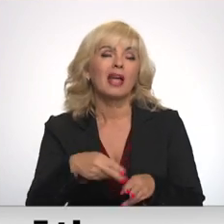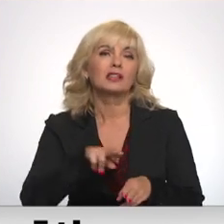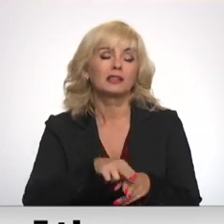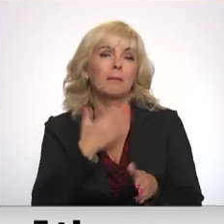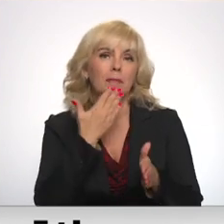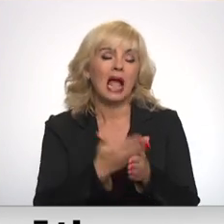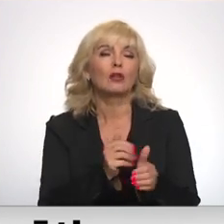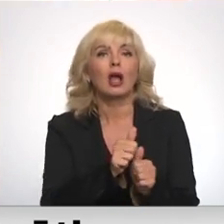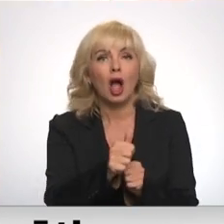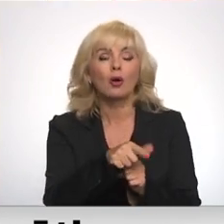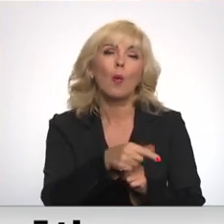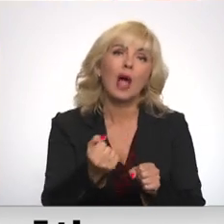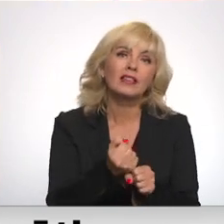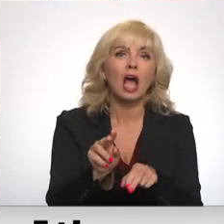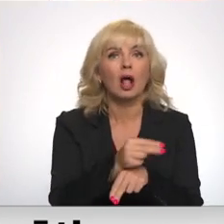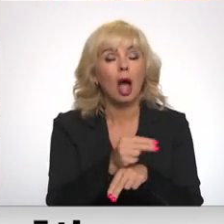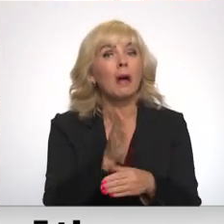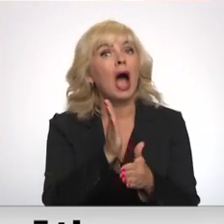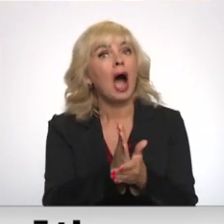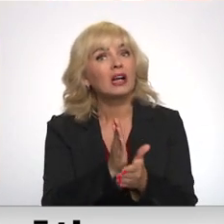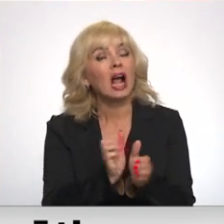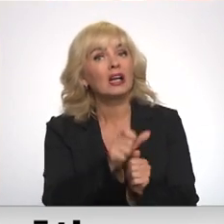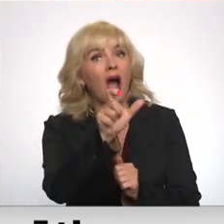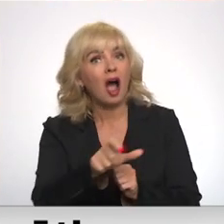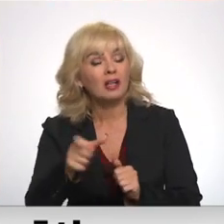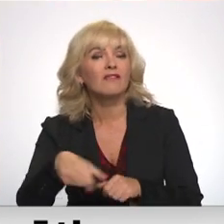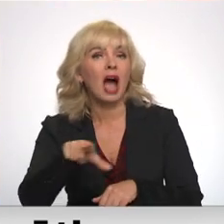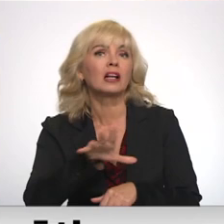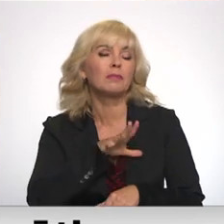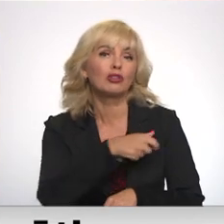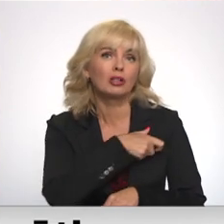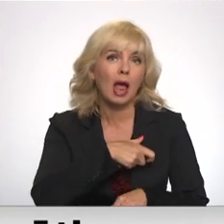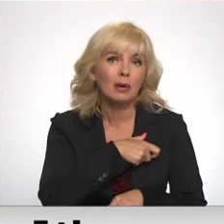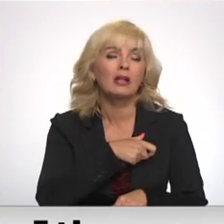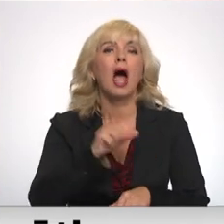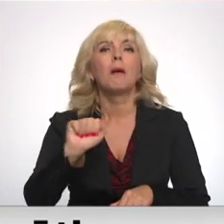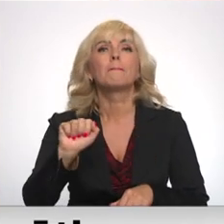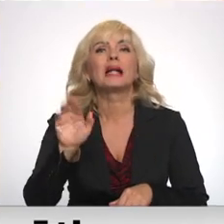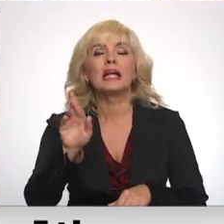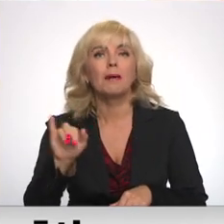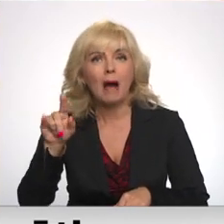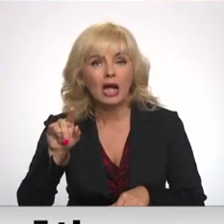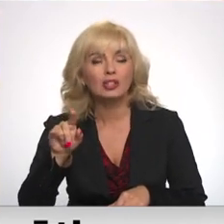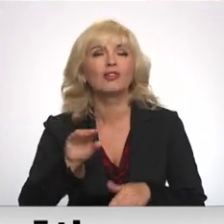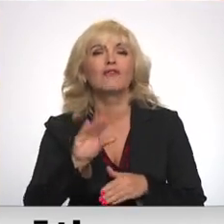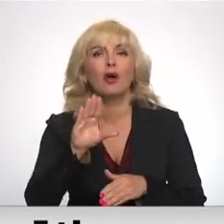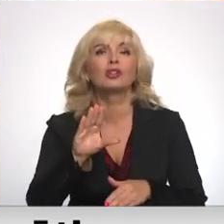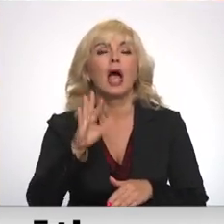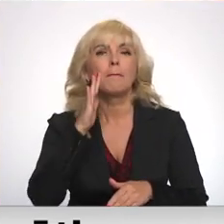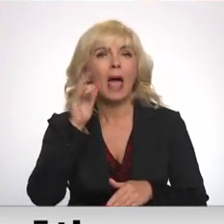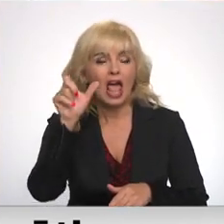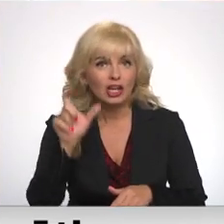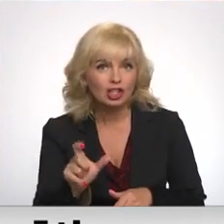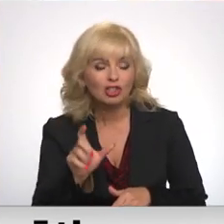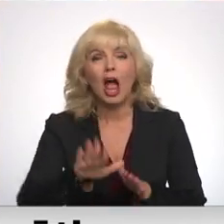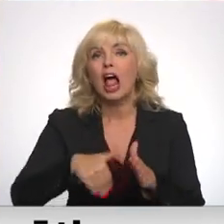kaut ko darīt un labot. Kandidātu vidū vairāk agrākie parlamentārieši – Augusts Brigmanis, Bērnu fonda vadītājs Andris Bērziņš,